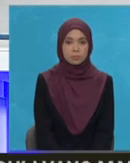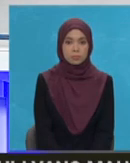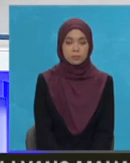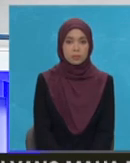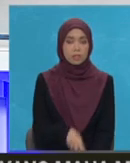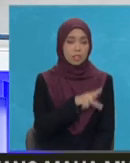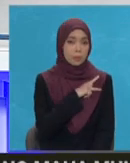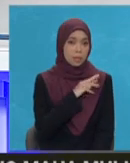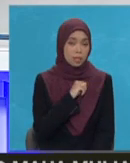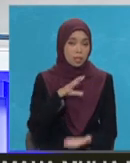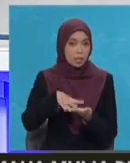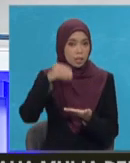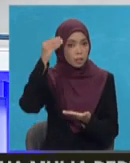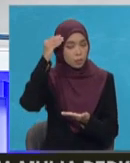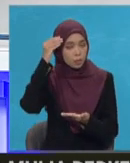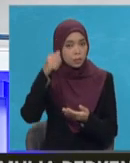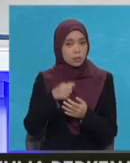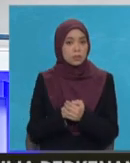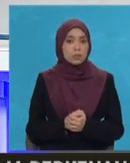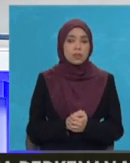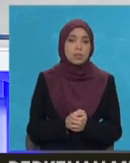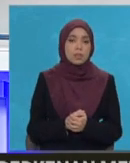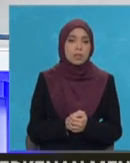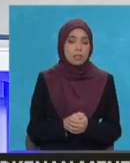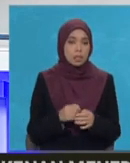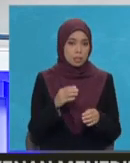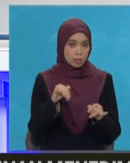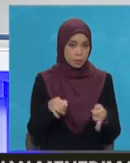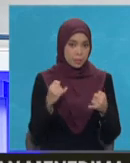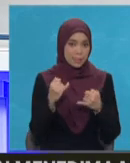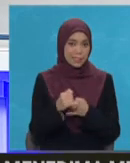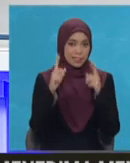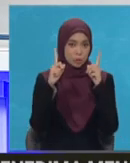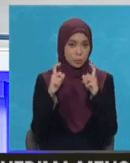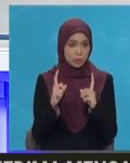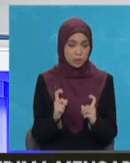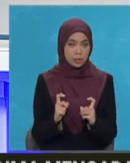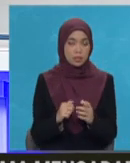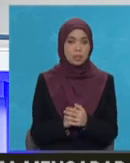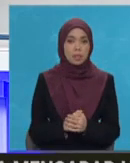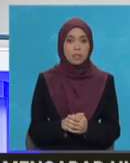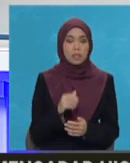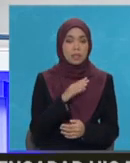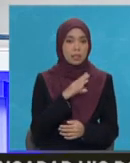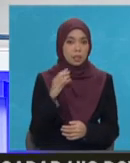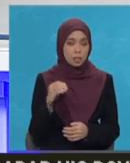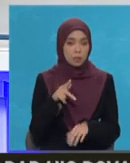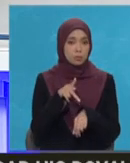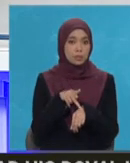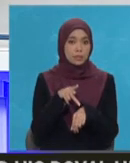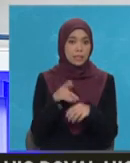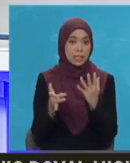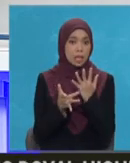kementerian pendidikan melalui jabatan pemeriksaan dengan kerjasama urus Setia majelis pelajaran kebangsaan dan pusat teknologi